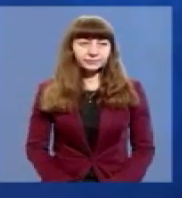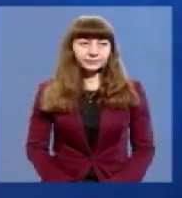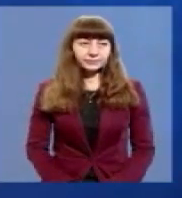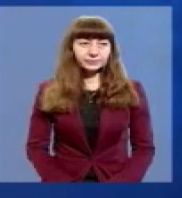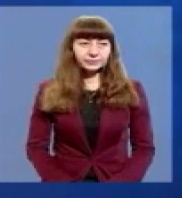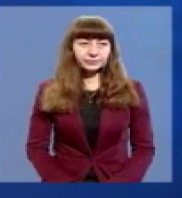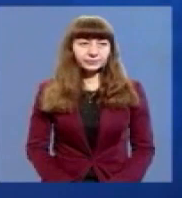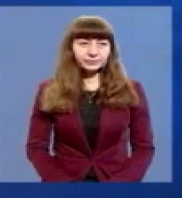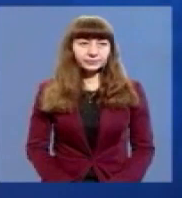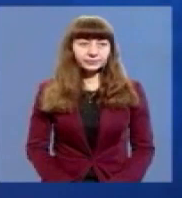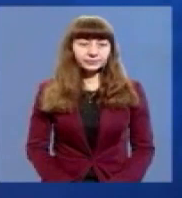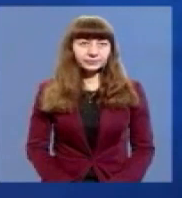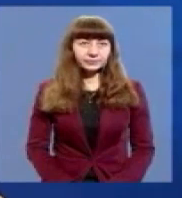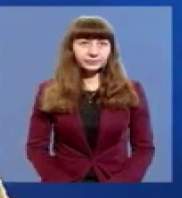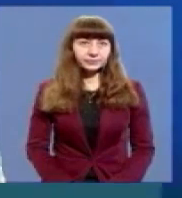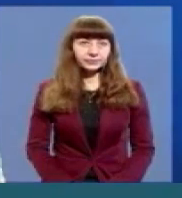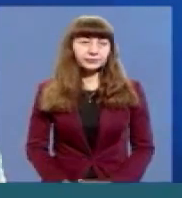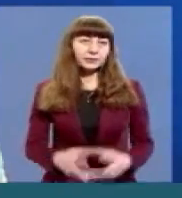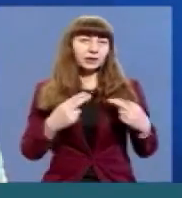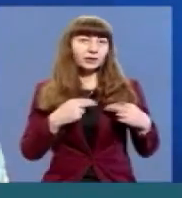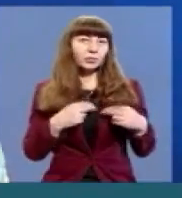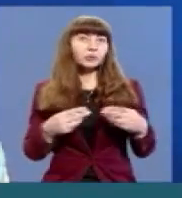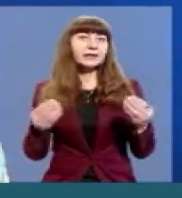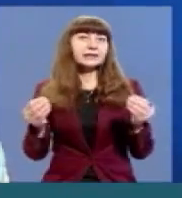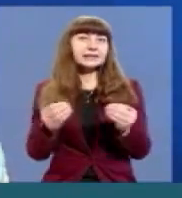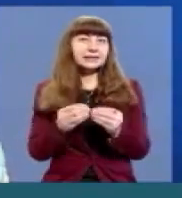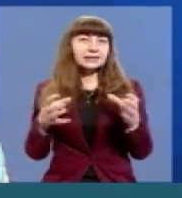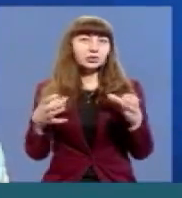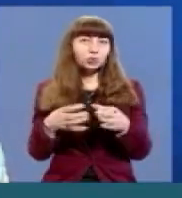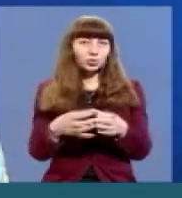отырады филиалда.